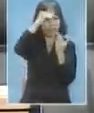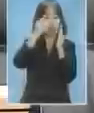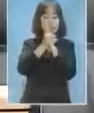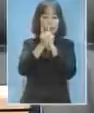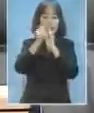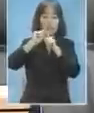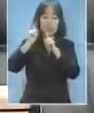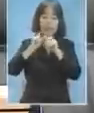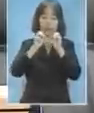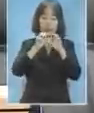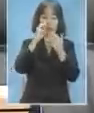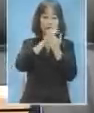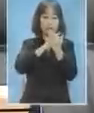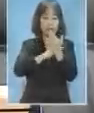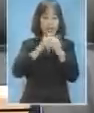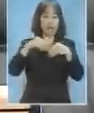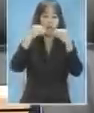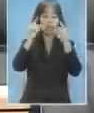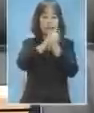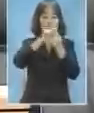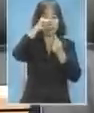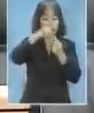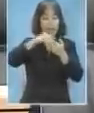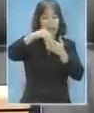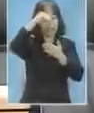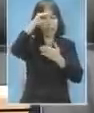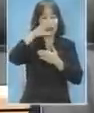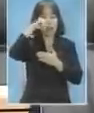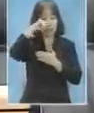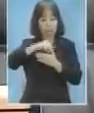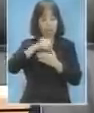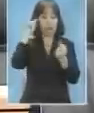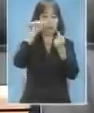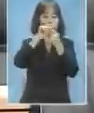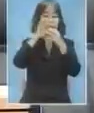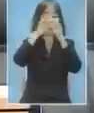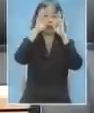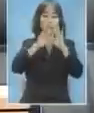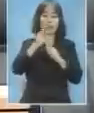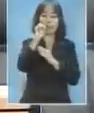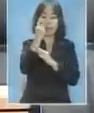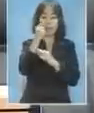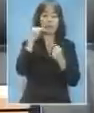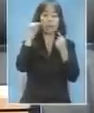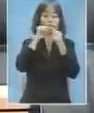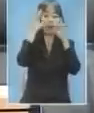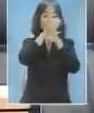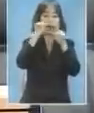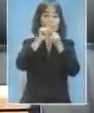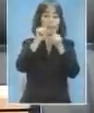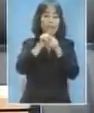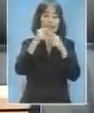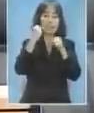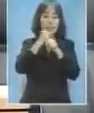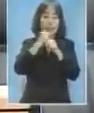ดการเรียนการสอนให้สังคมไทยการศึกษาไทยไปสู่พันธุ์ใหม่ก็คือเปรียบเหมือนลูกไก่ไ